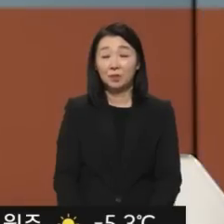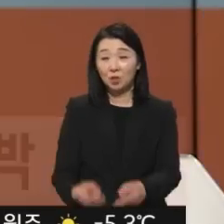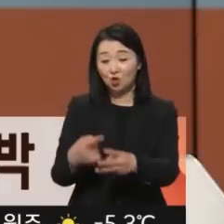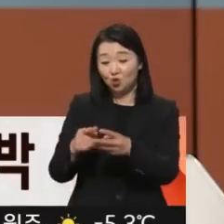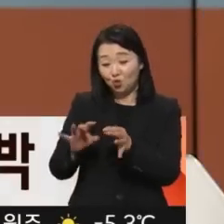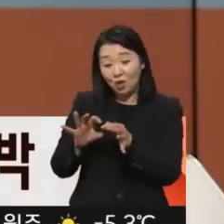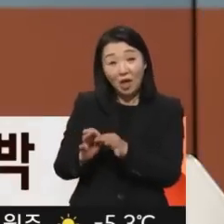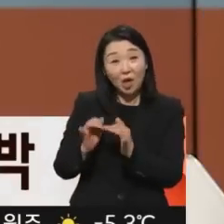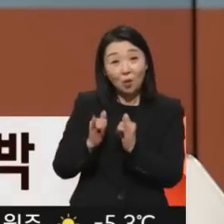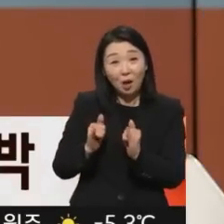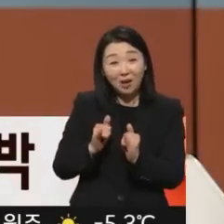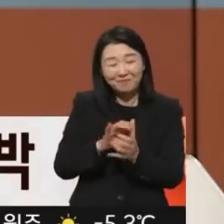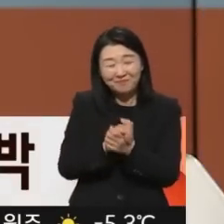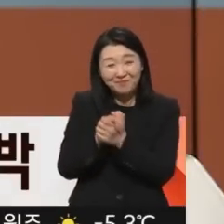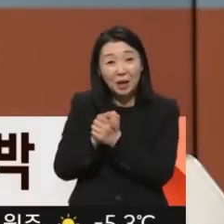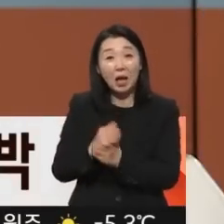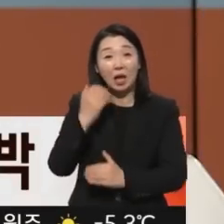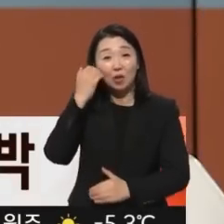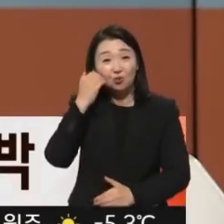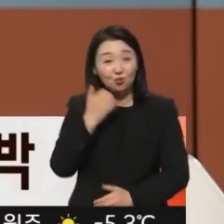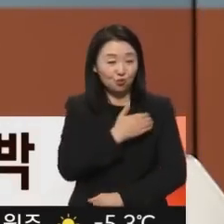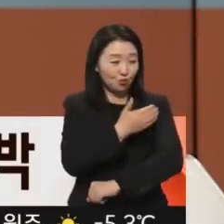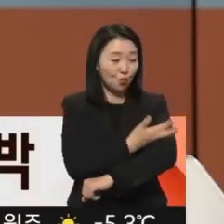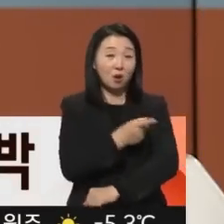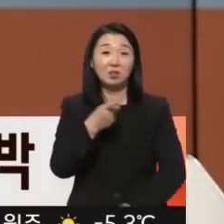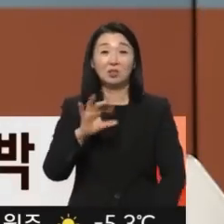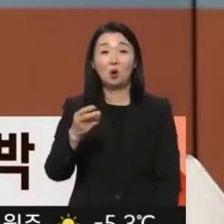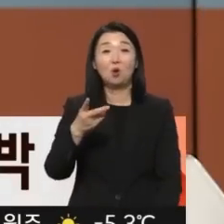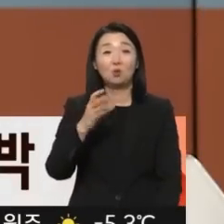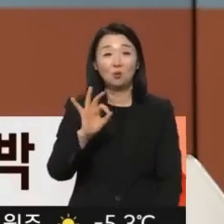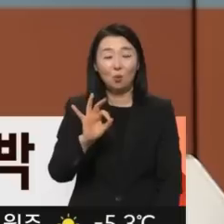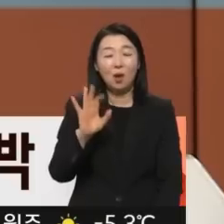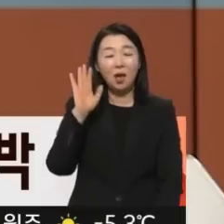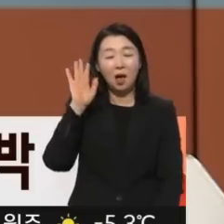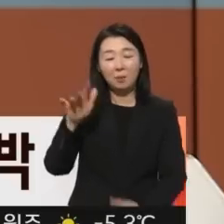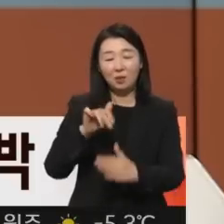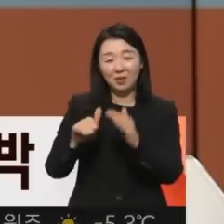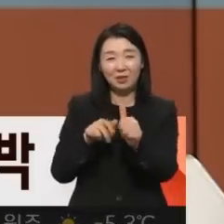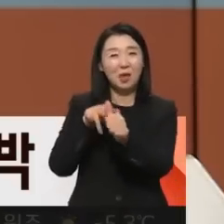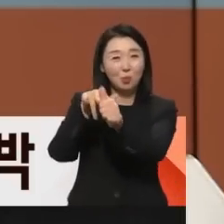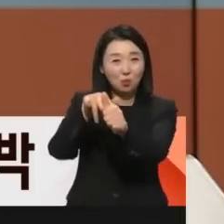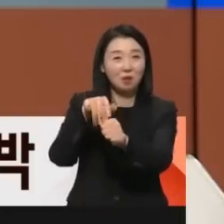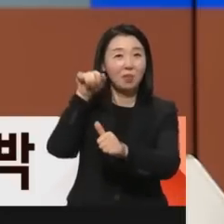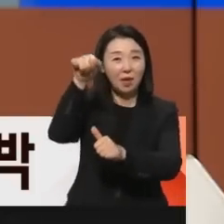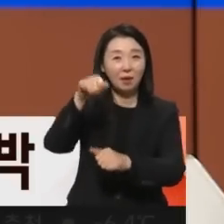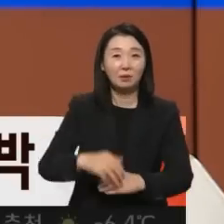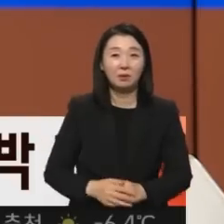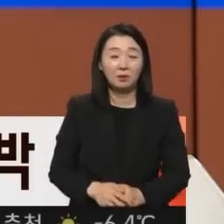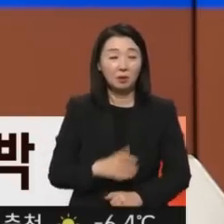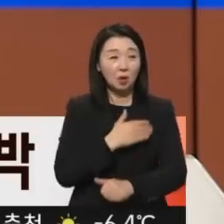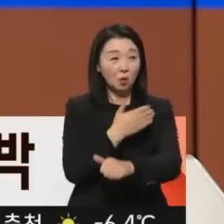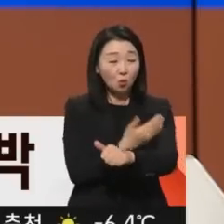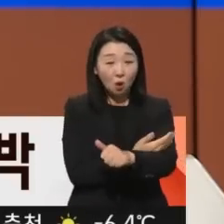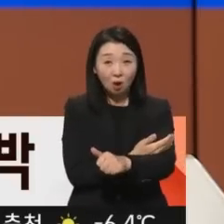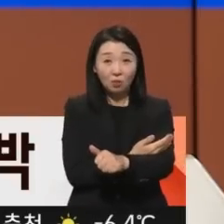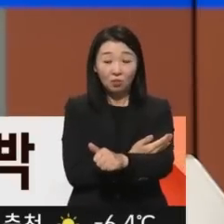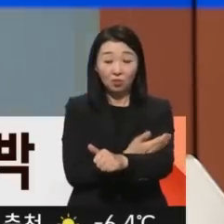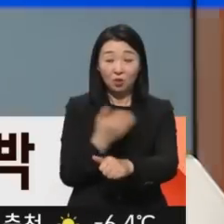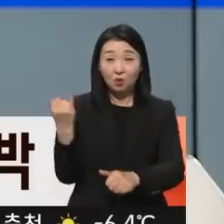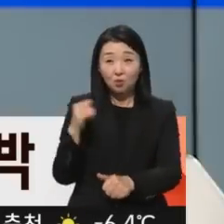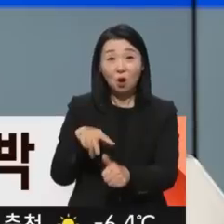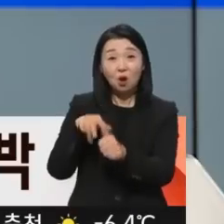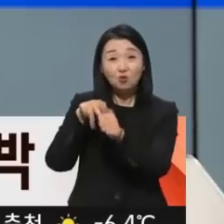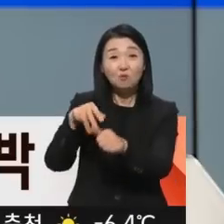윤핵관 중에서도 핵심으로 통하죠. 권성동 의원이 차기 전당대회에 도전할 뜻을 내비쳤습니다. 권 의원이 출마를 한다면 누가 진짜